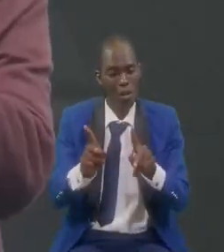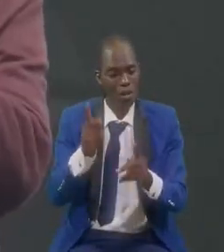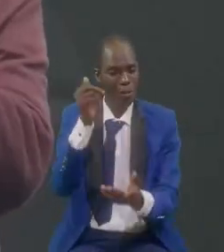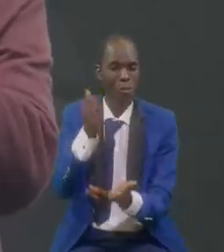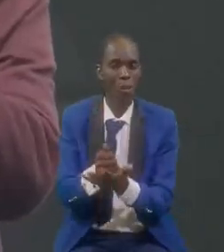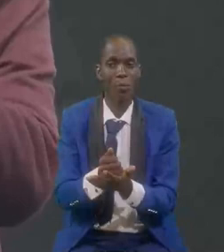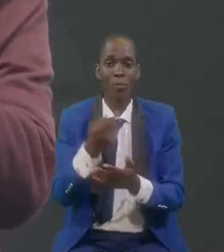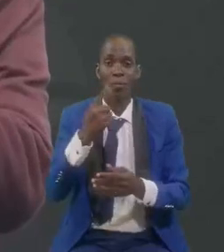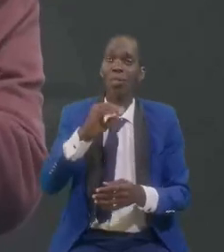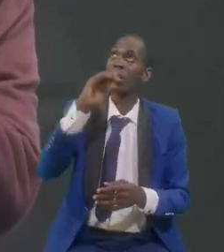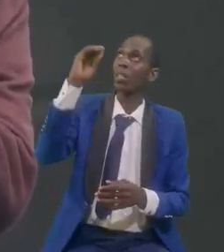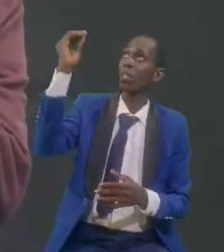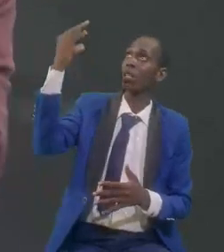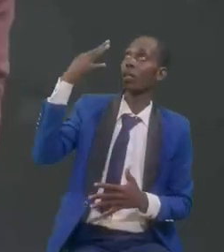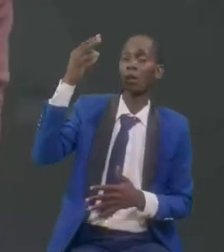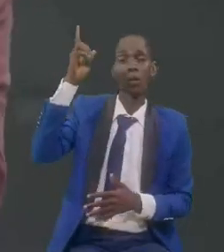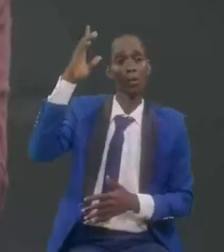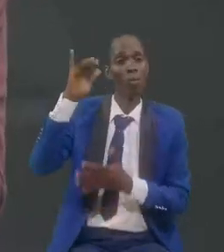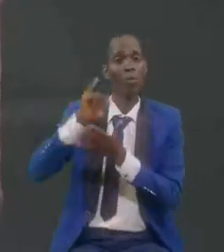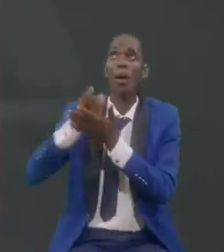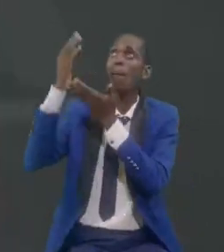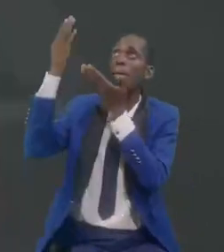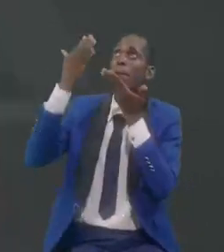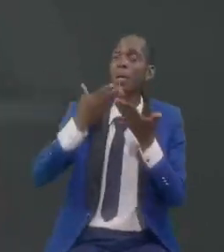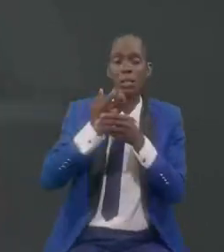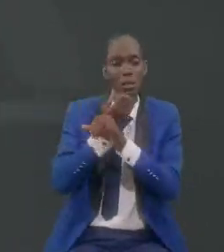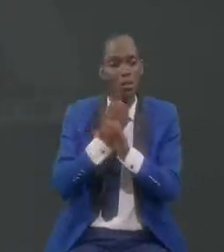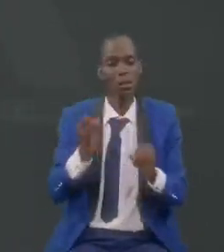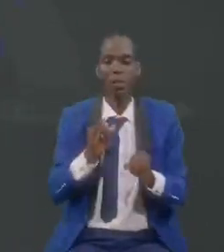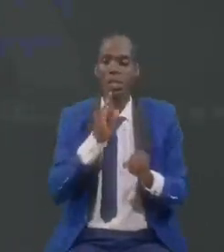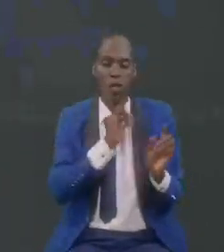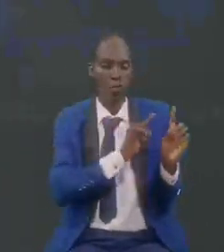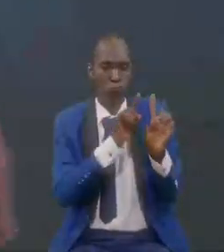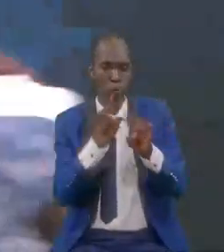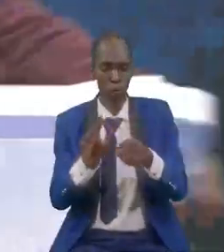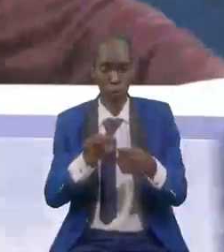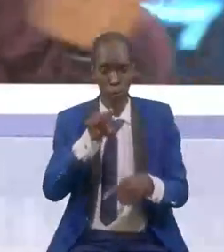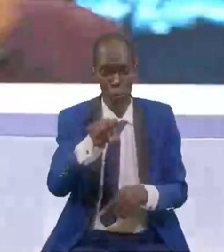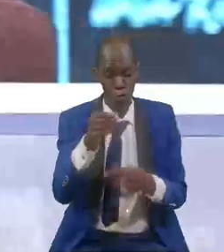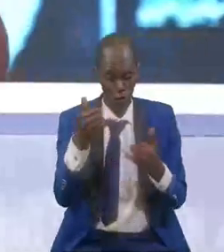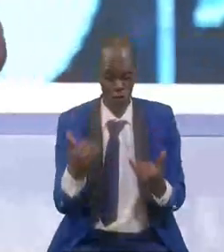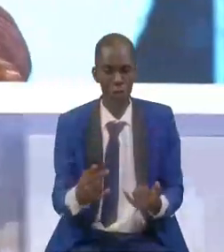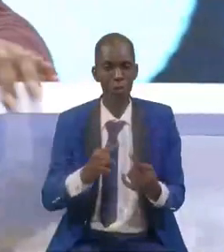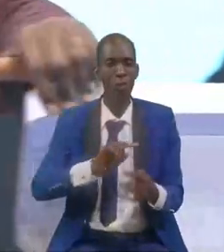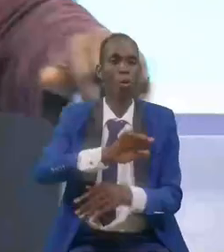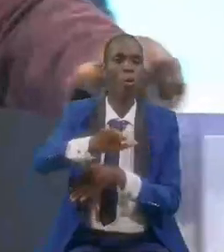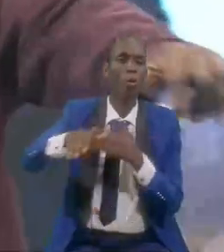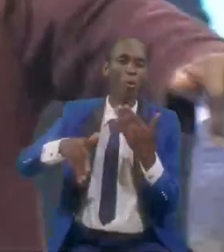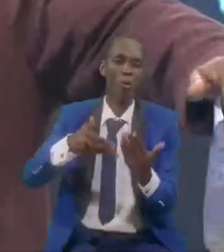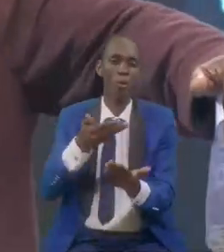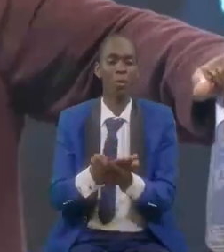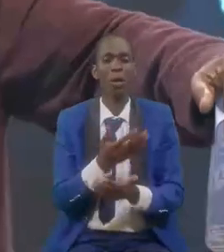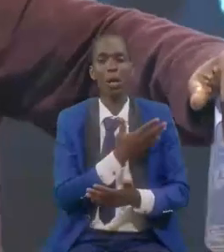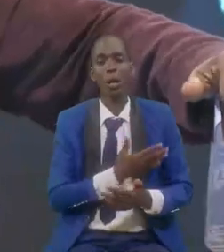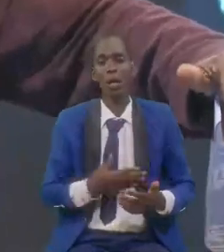La grâce de Dieu, source de salut, t'est manifestée maintenant, est manifestée à tous.